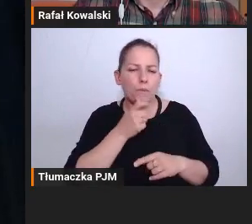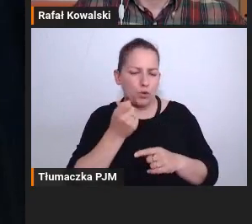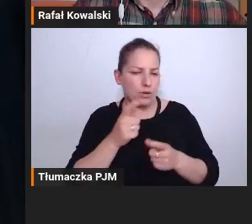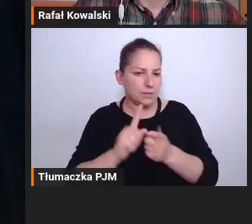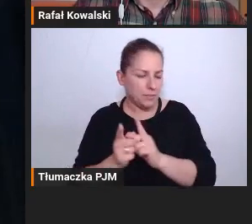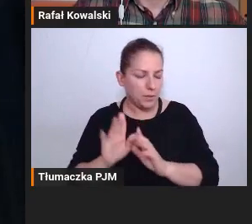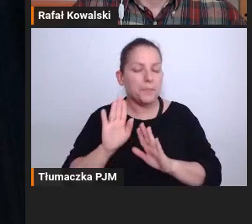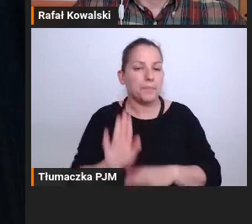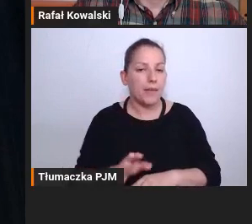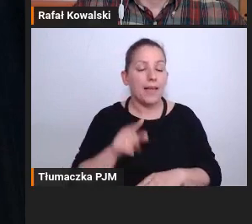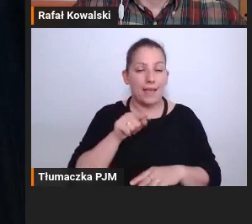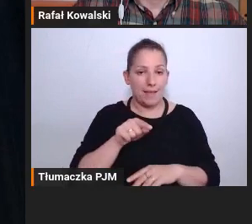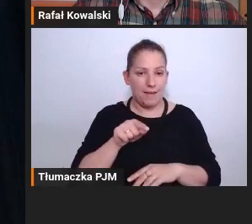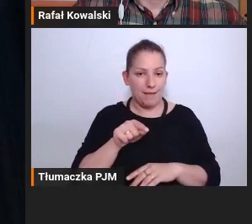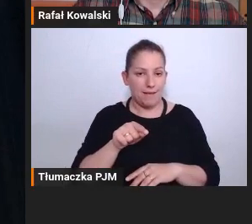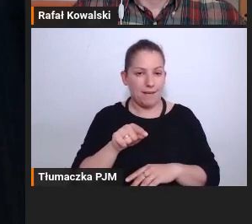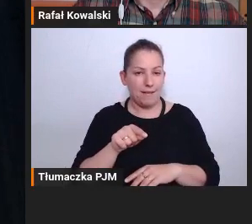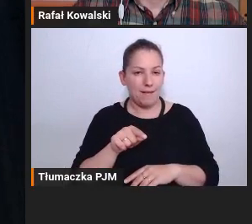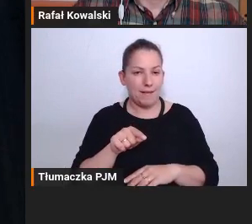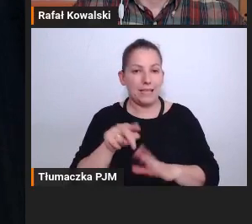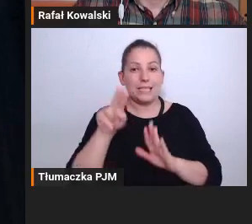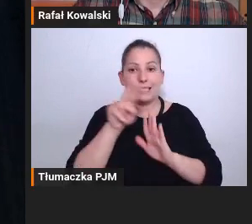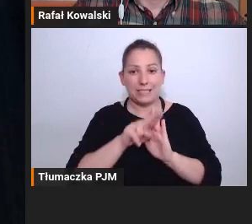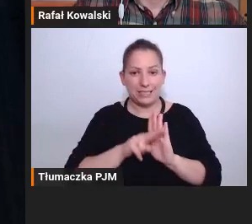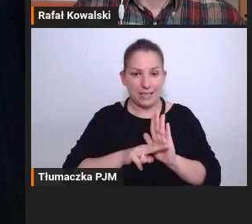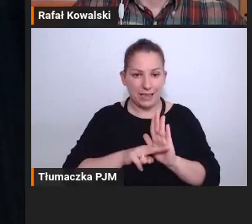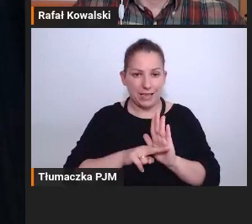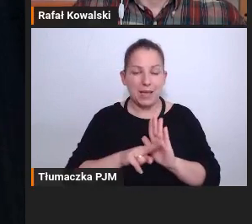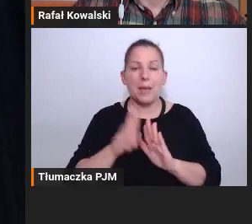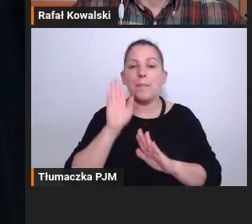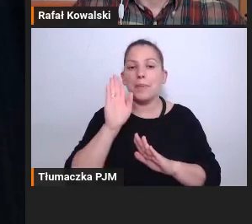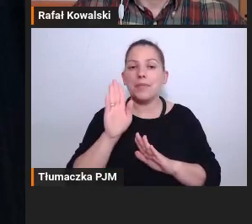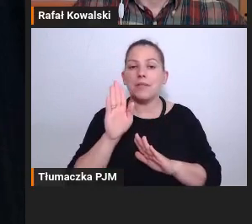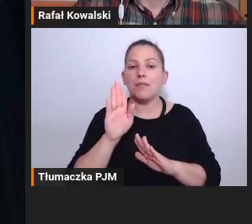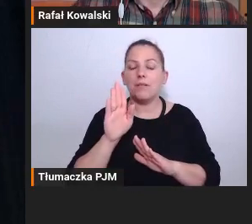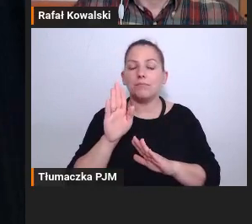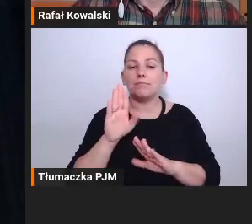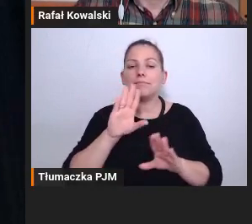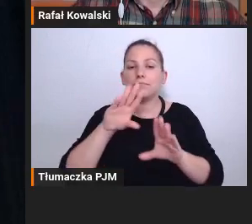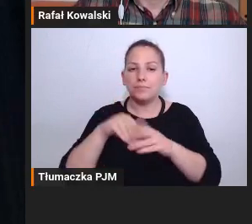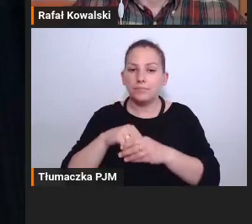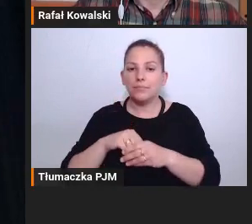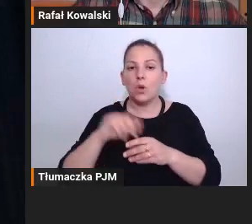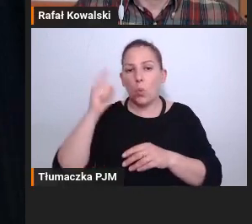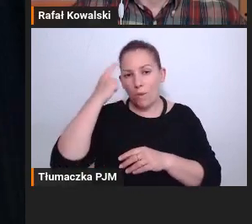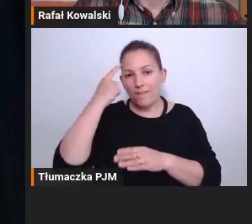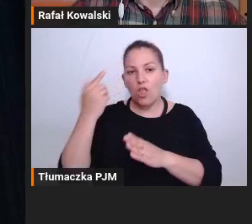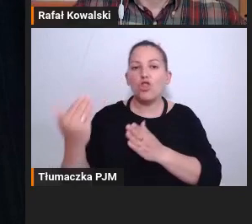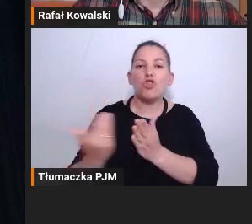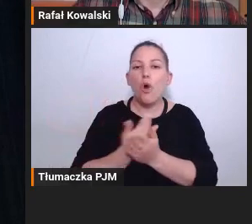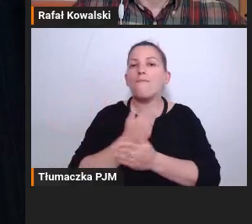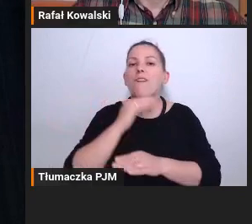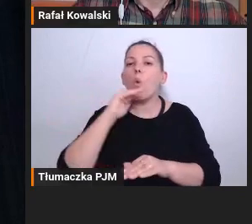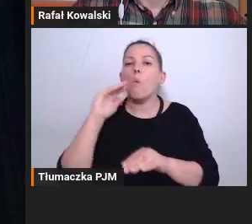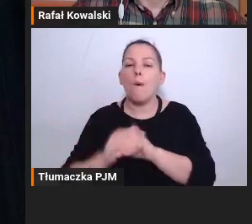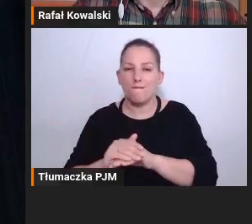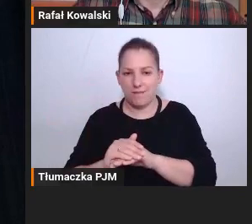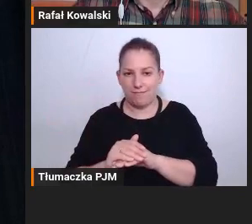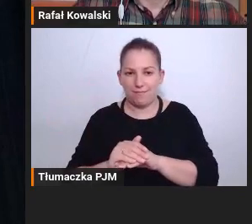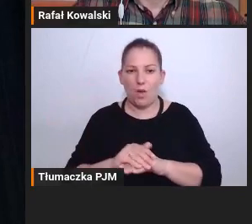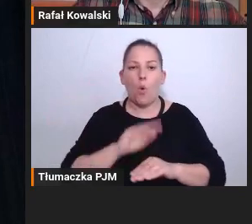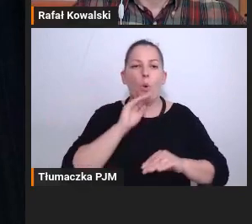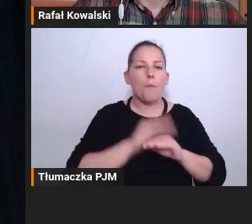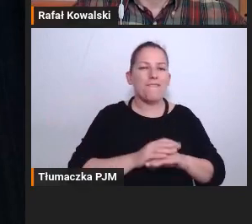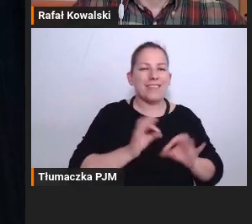tym przypadku te zasady będą miały zastosowanie głównie do nowych umów, czyli te umowy, które my